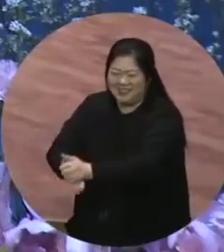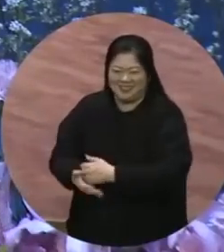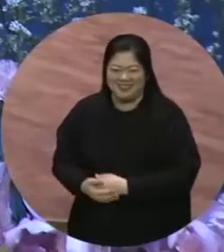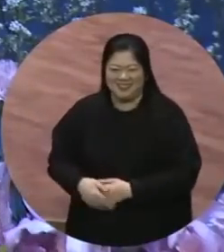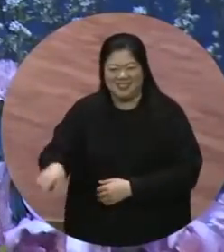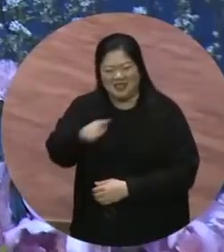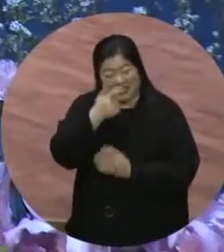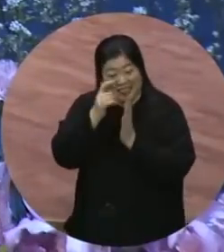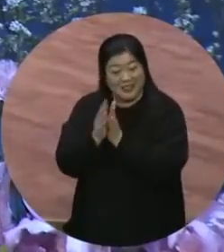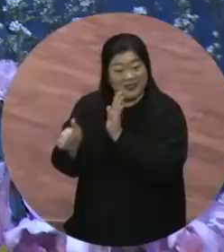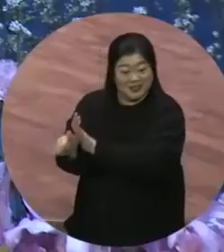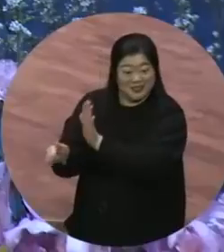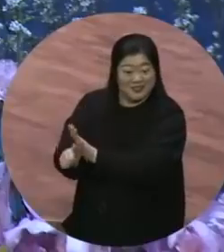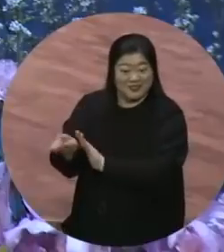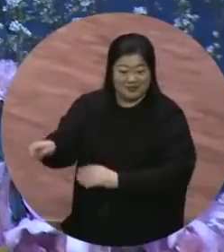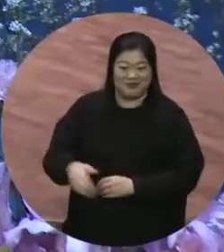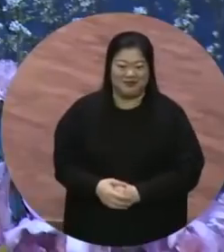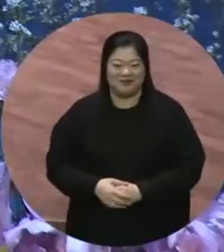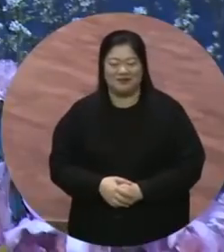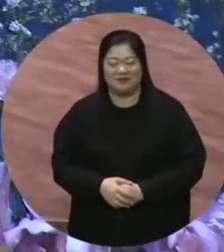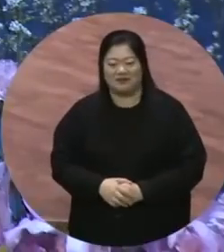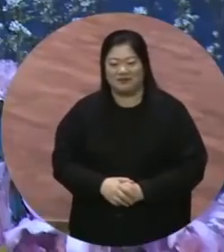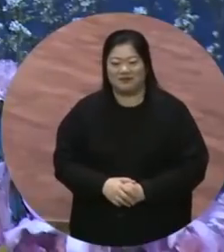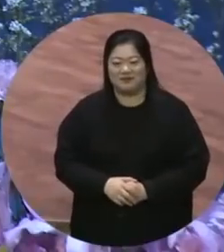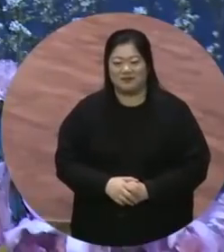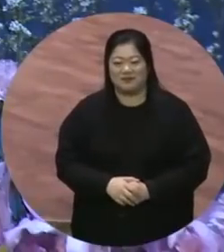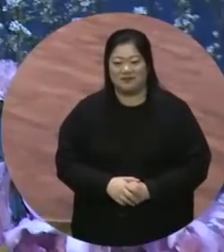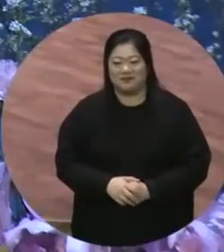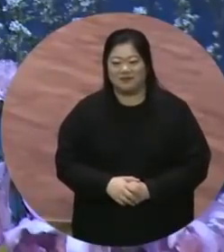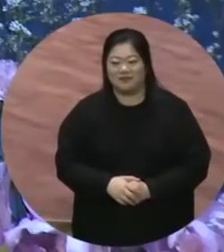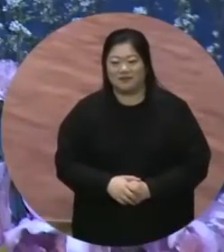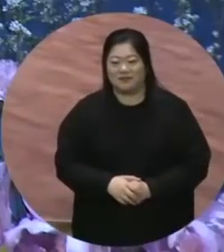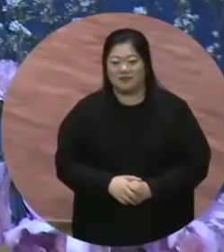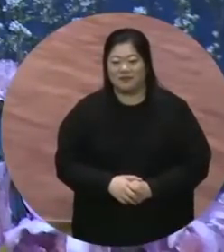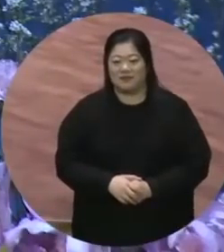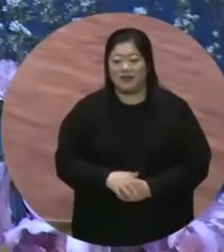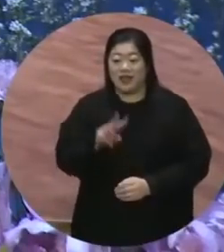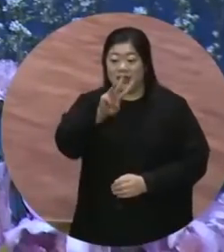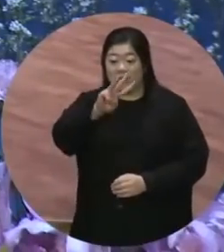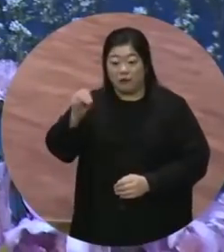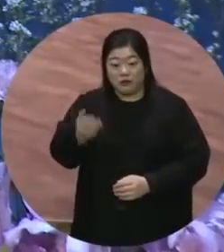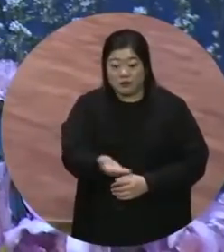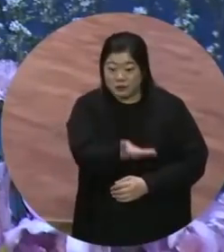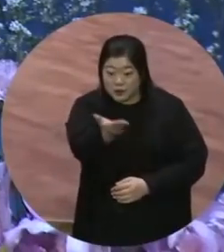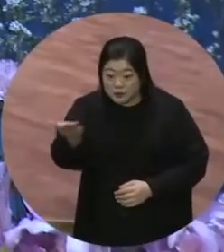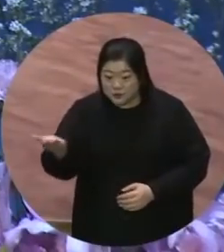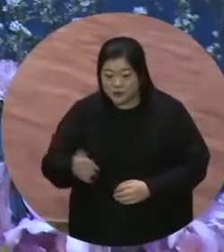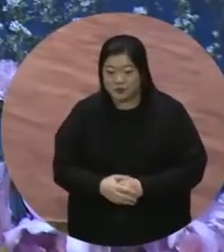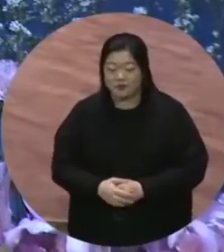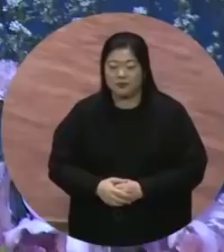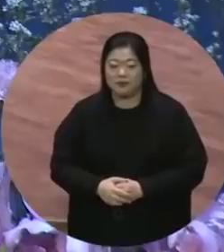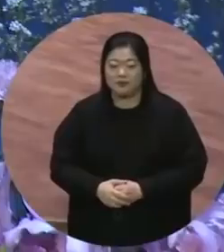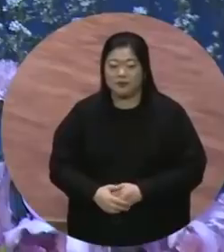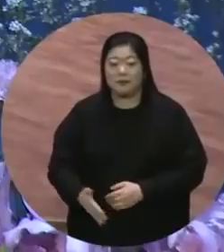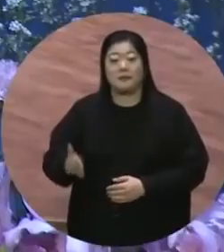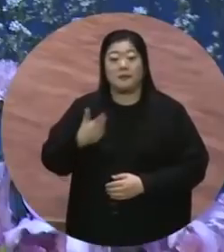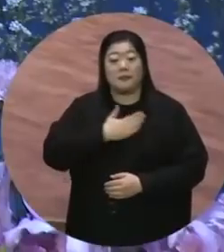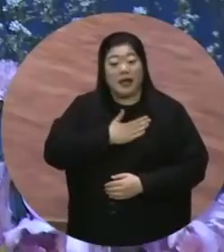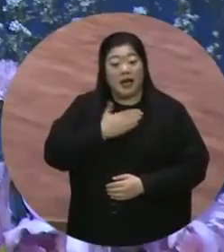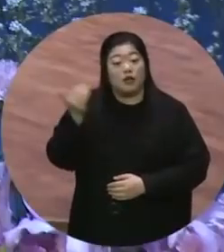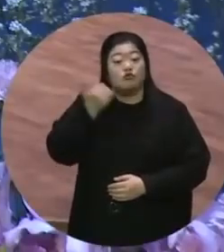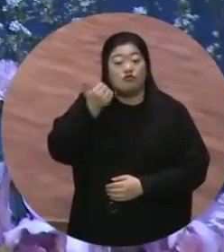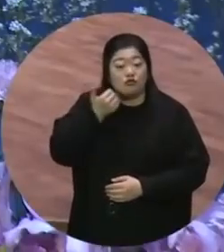기도하시길 바라고 우리 영계의 모든 성도들은요, 나는 예수 그리스도의